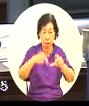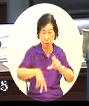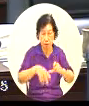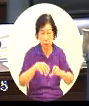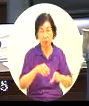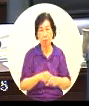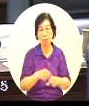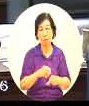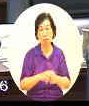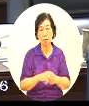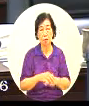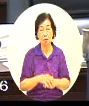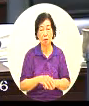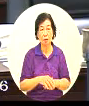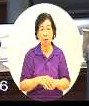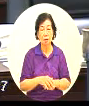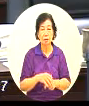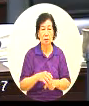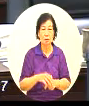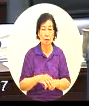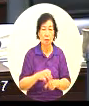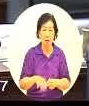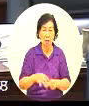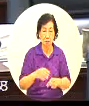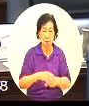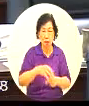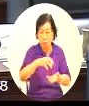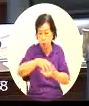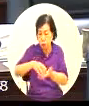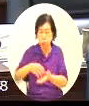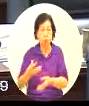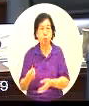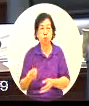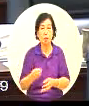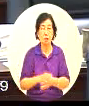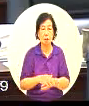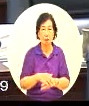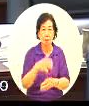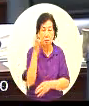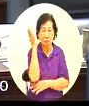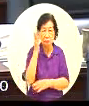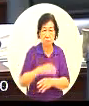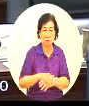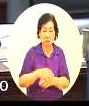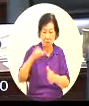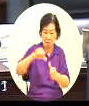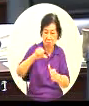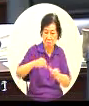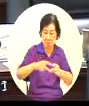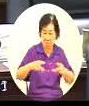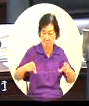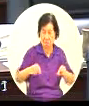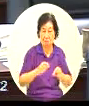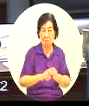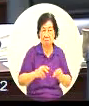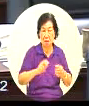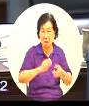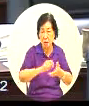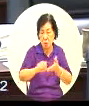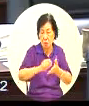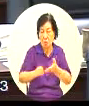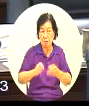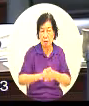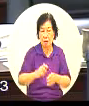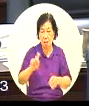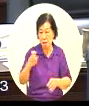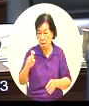边，吼，啊无因无合法嘛，无合法咱市府请人开单，一边拢交10万10万，无多，生